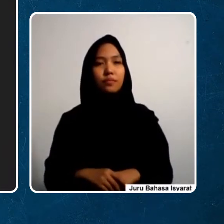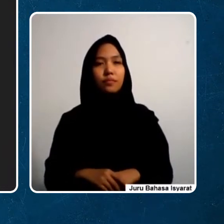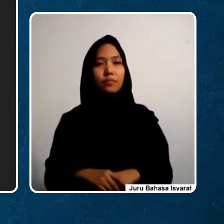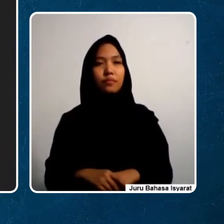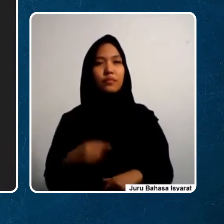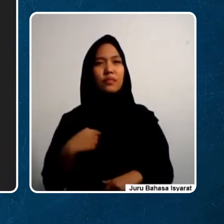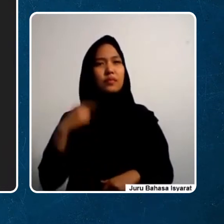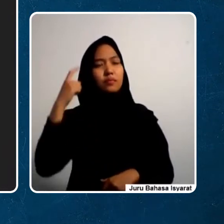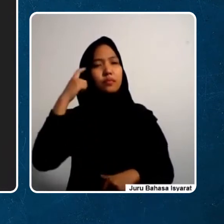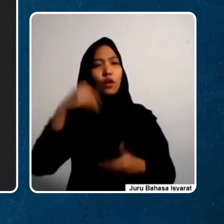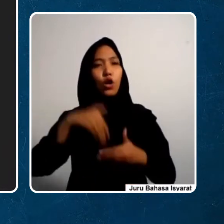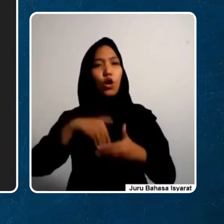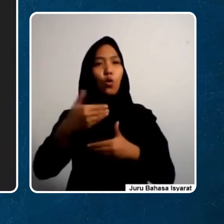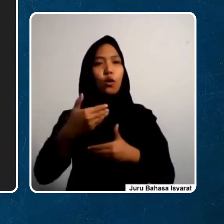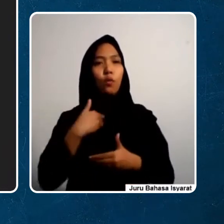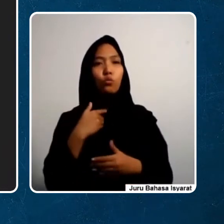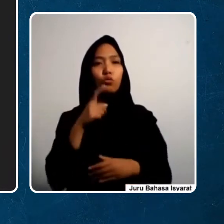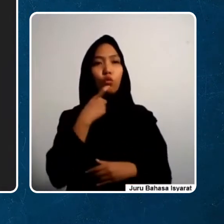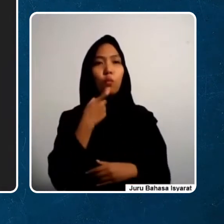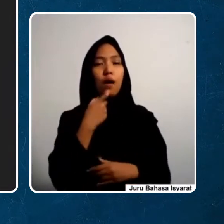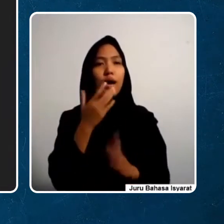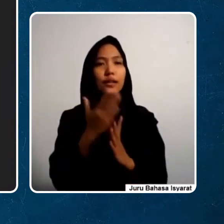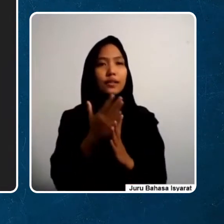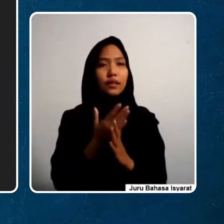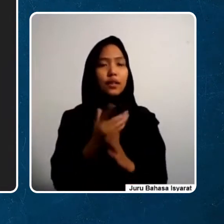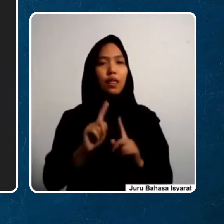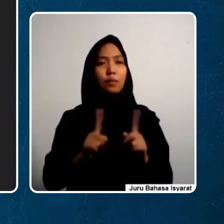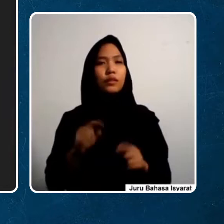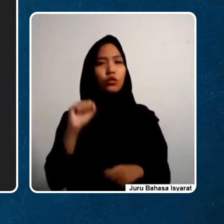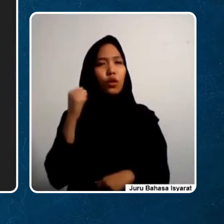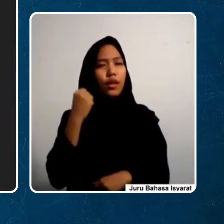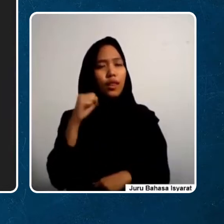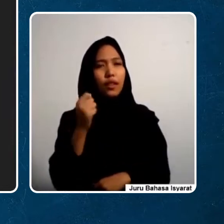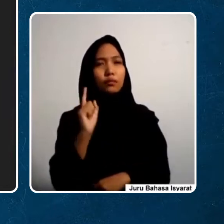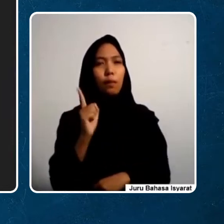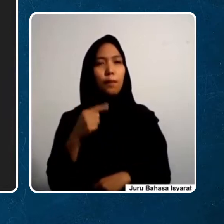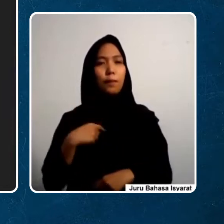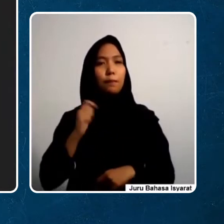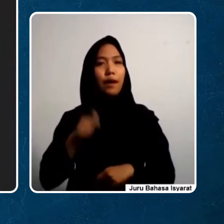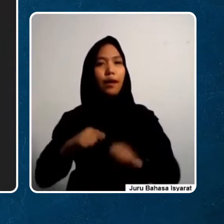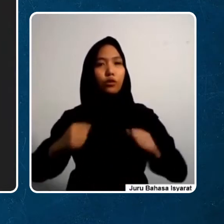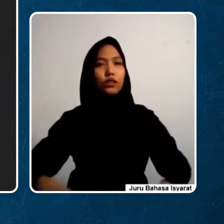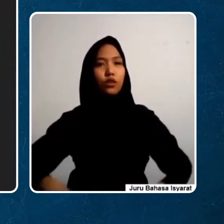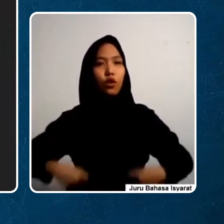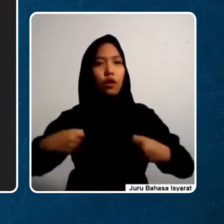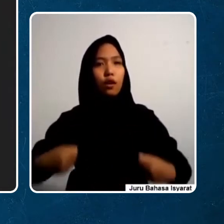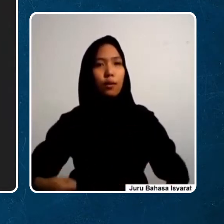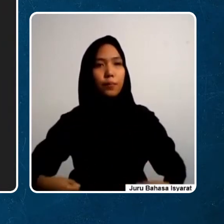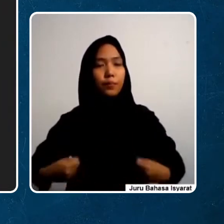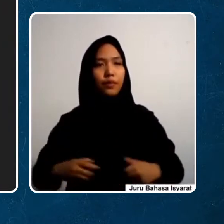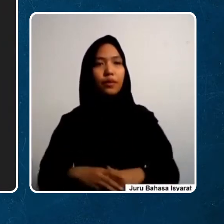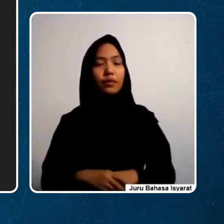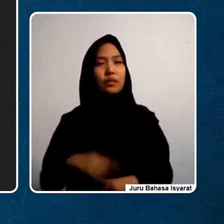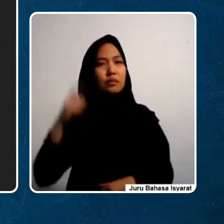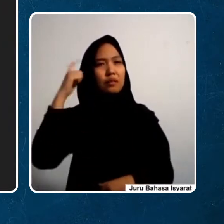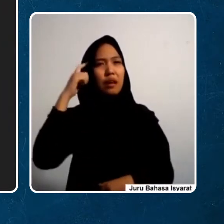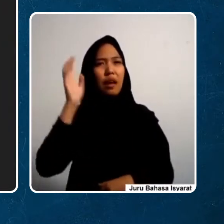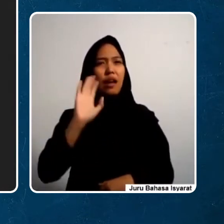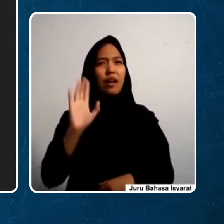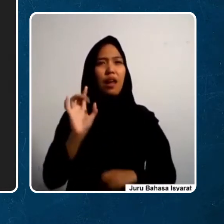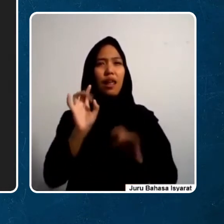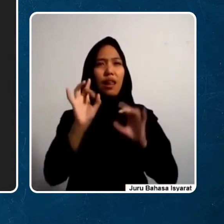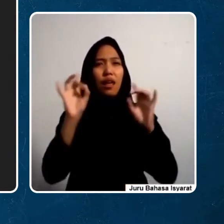nggak ya di sana. Dia pikirannya sudah macam-macam dulu dari rumah, jadi dia akhirnya mengurungkan niat untuk nggak kemana-mana,